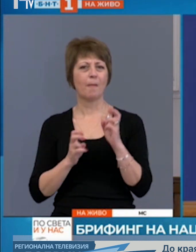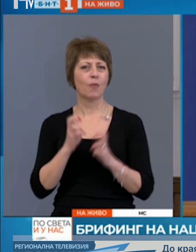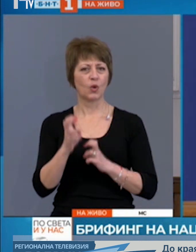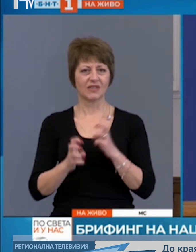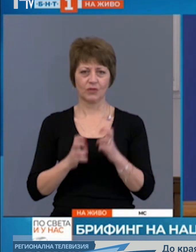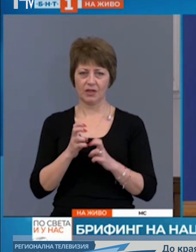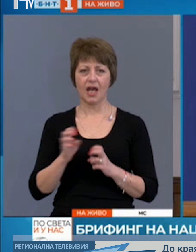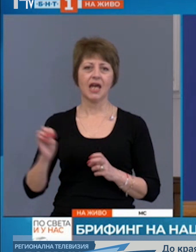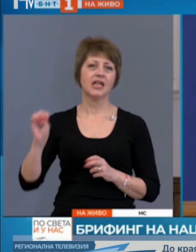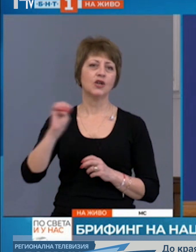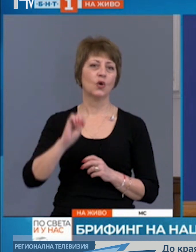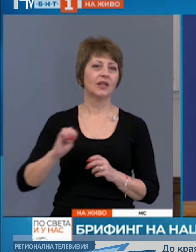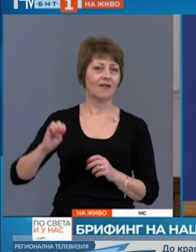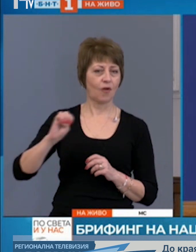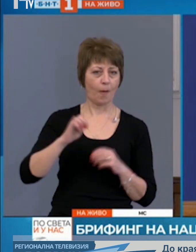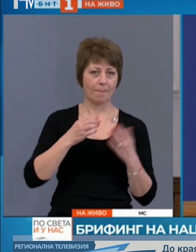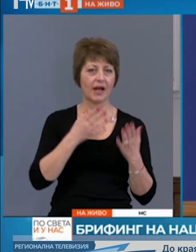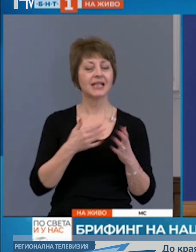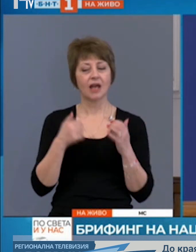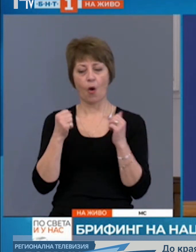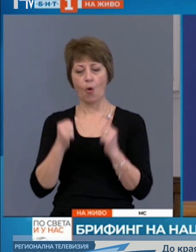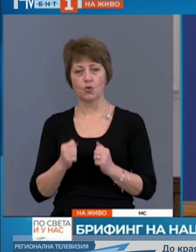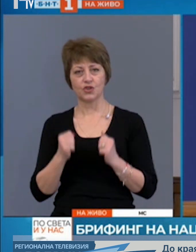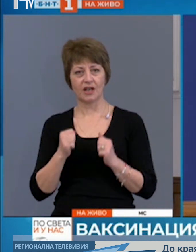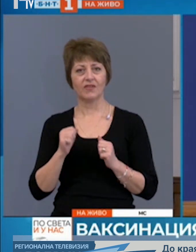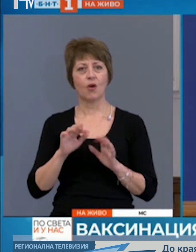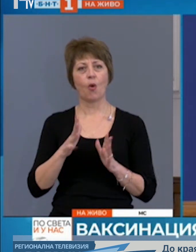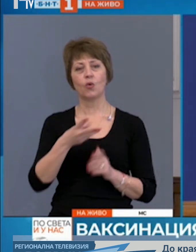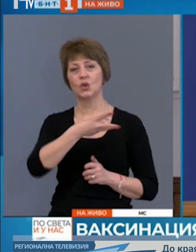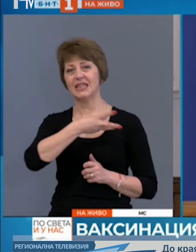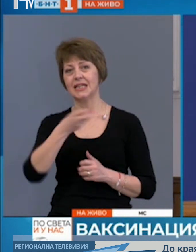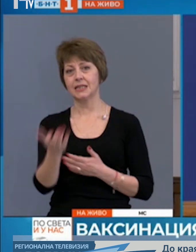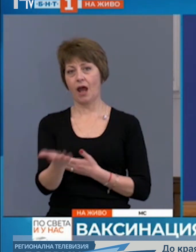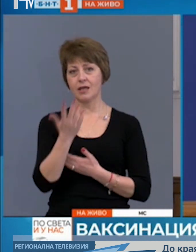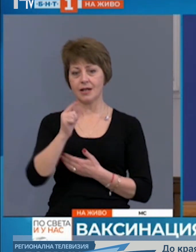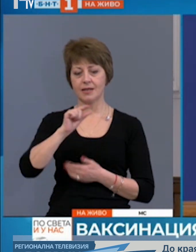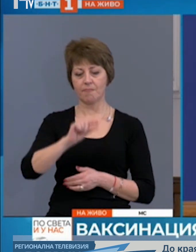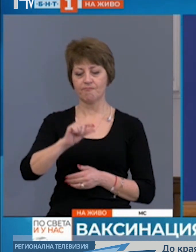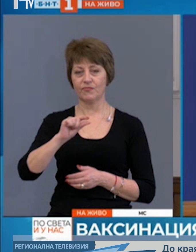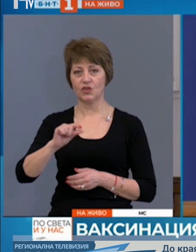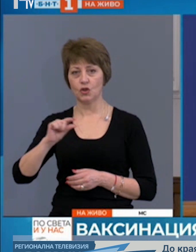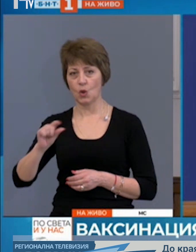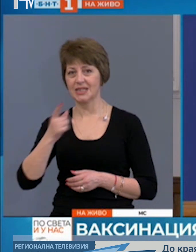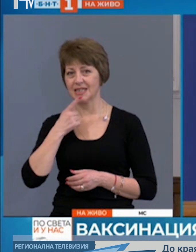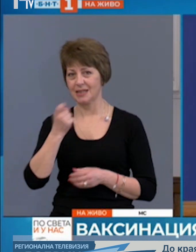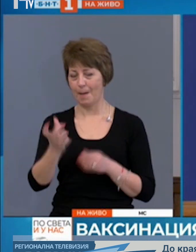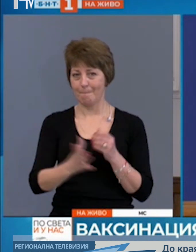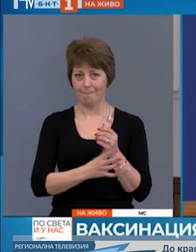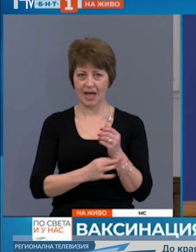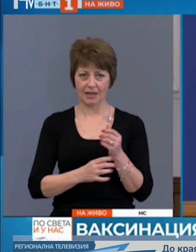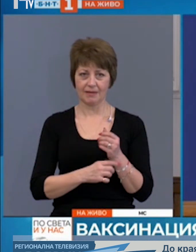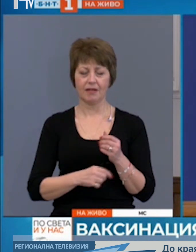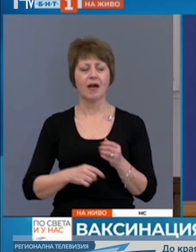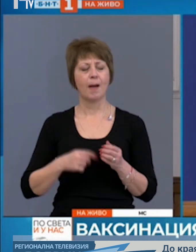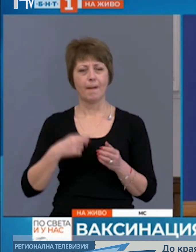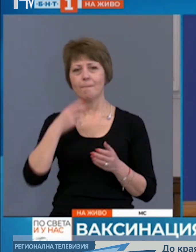и от Европейската комисия, е за очаквани около 300 000 дози за месец март. Категорично потвърждение имаме